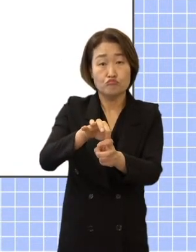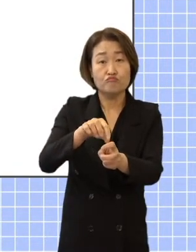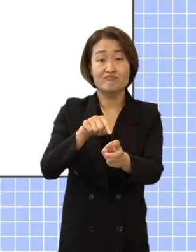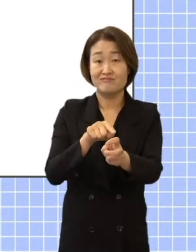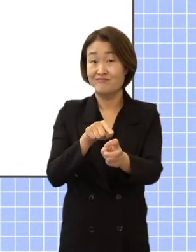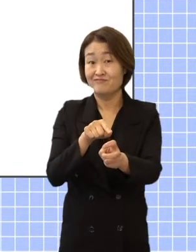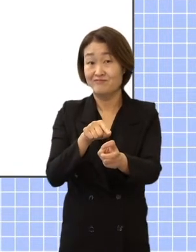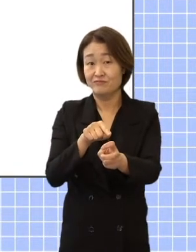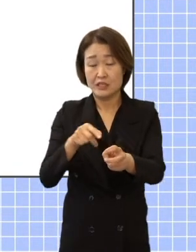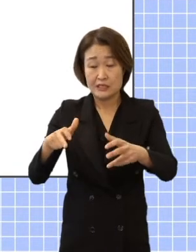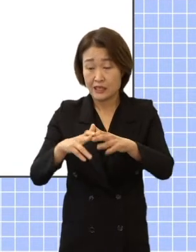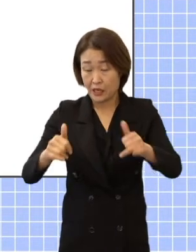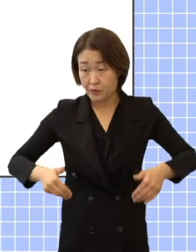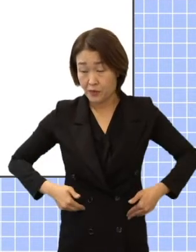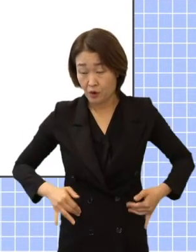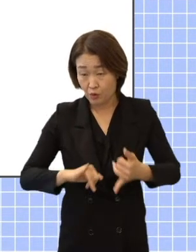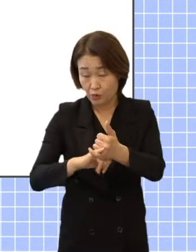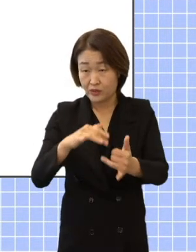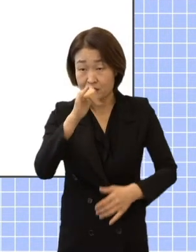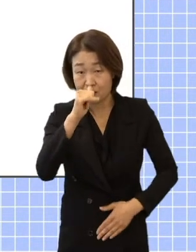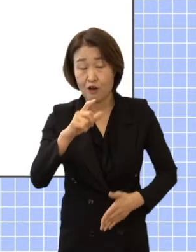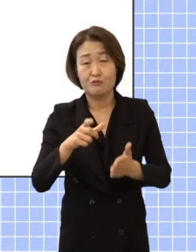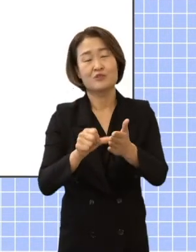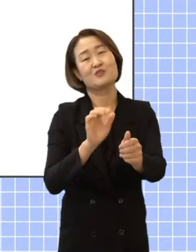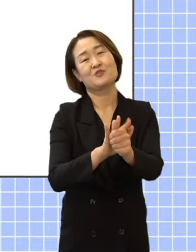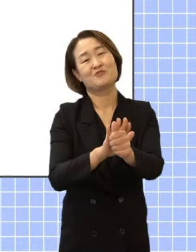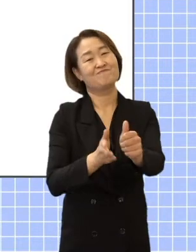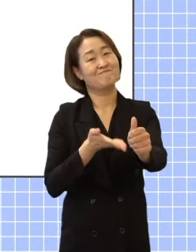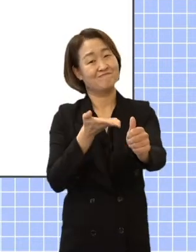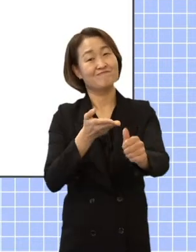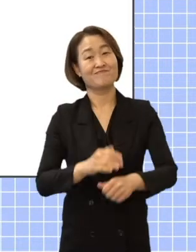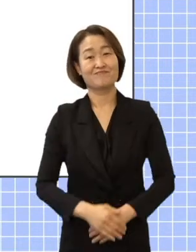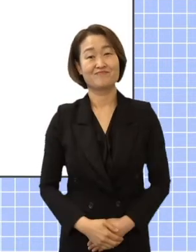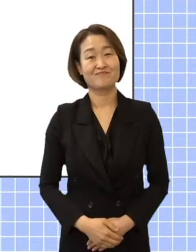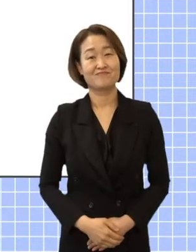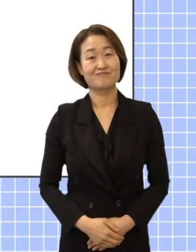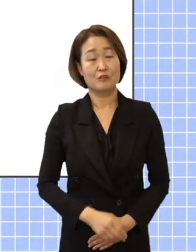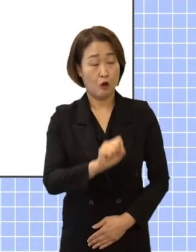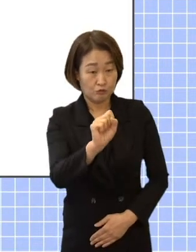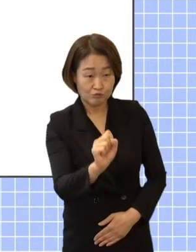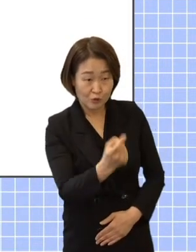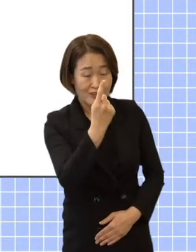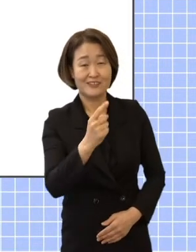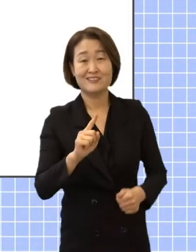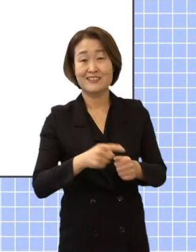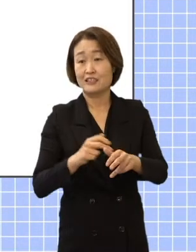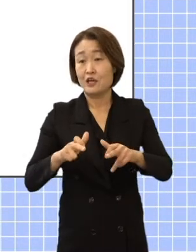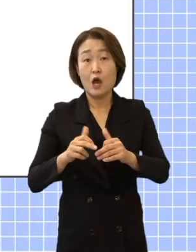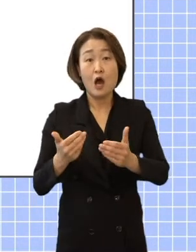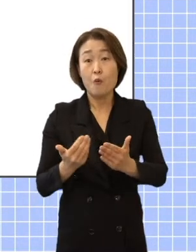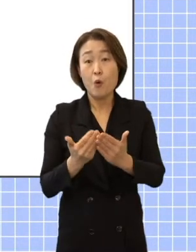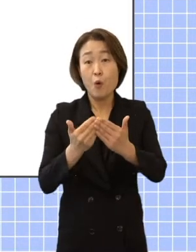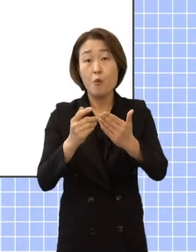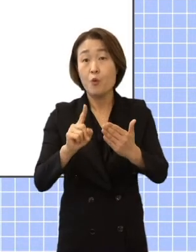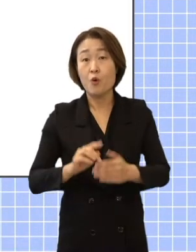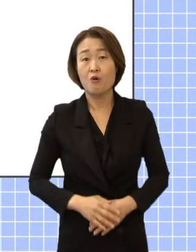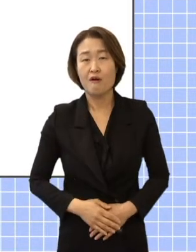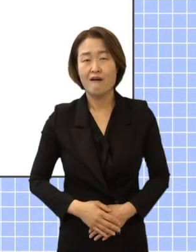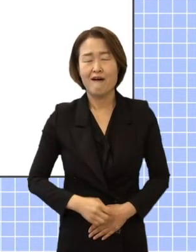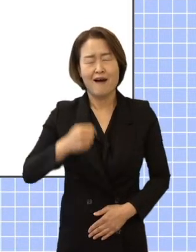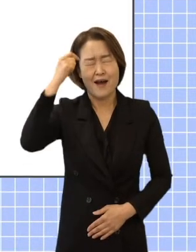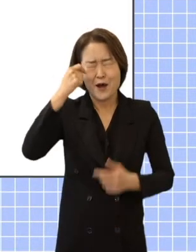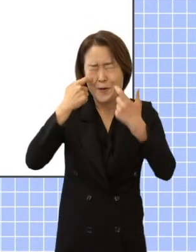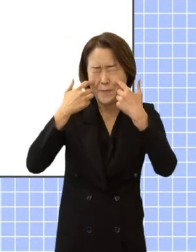가능한 특장 차량 등 장애인의 필요에 부합하는 물자를 지원하고 있습니다. 이를 통해 개발원은 협력국